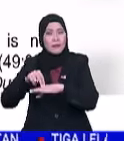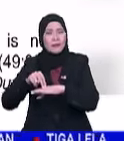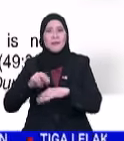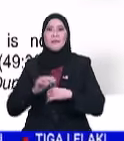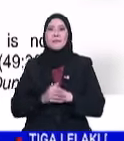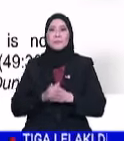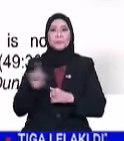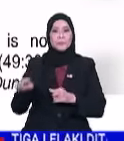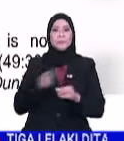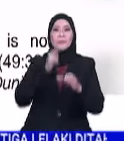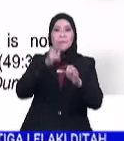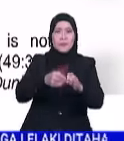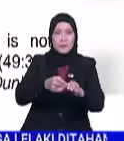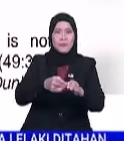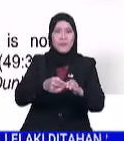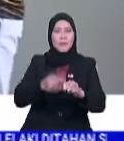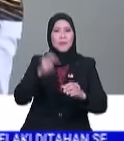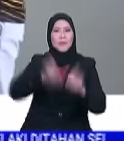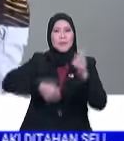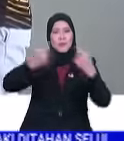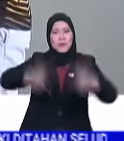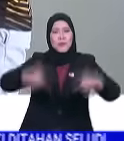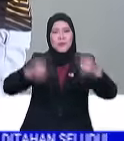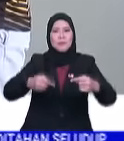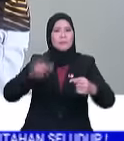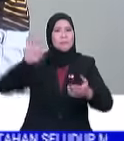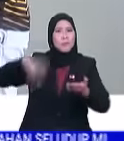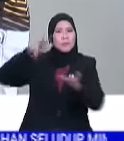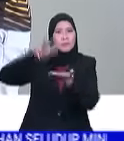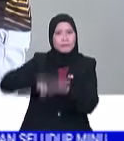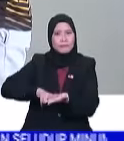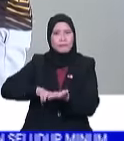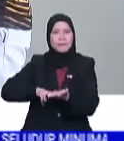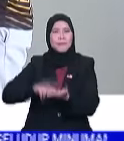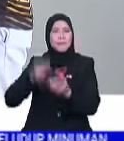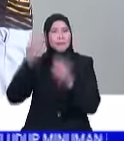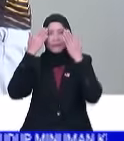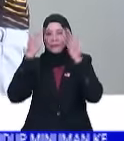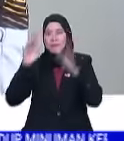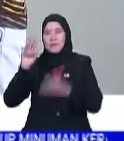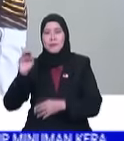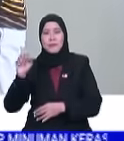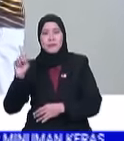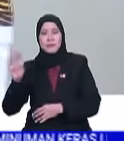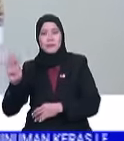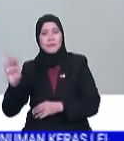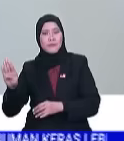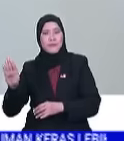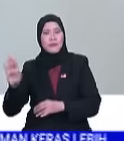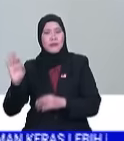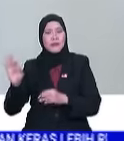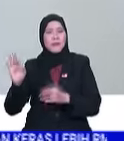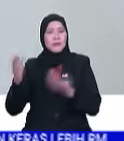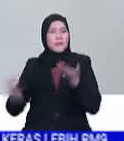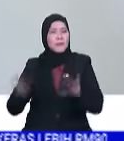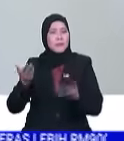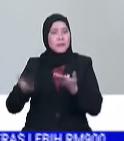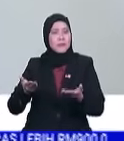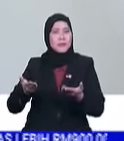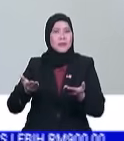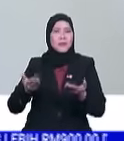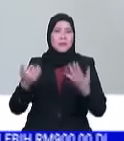Tambahnya, penyertaan Nazri dalam kejohanan yang tidak diiktiraf atau di luar pengetahuan MSBF juga mungkin dilakukan atas